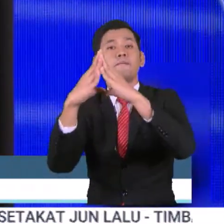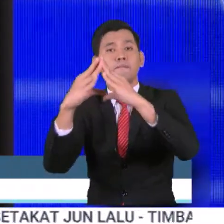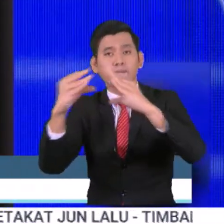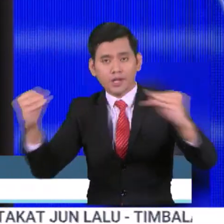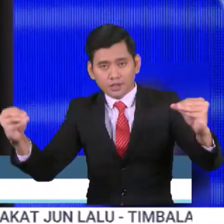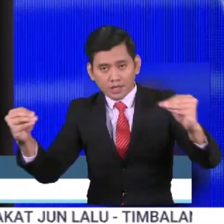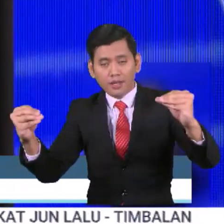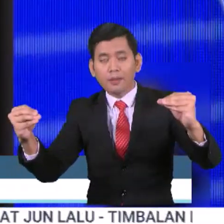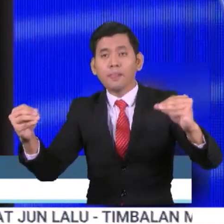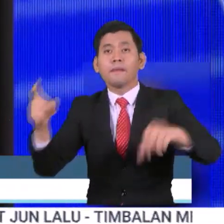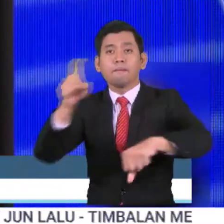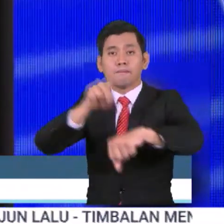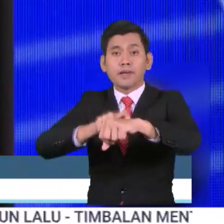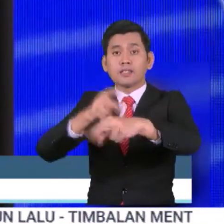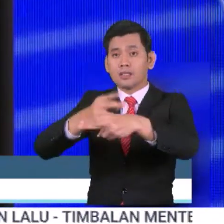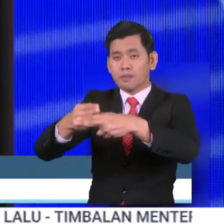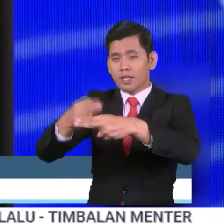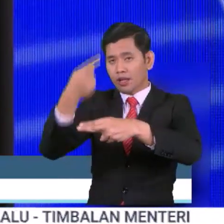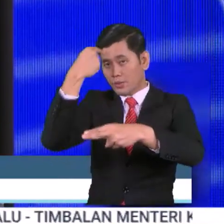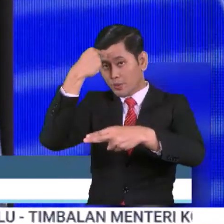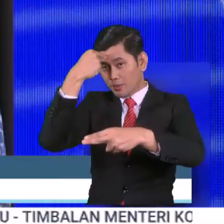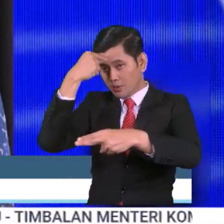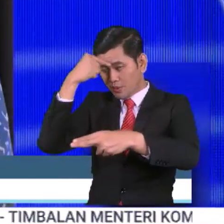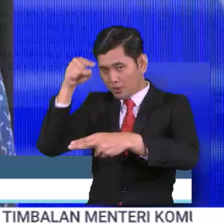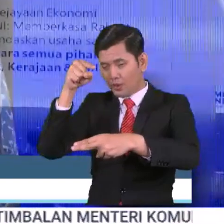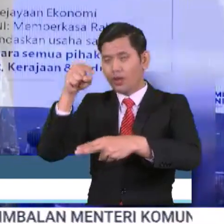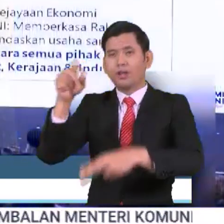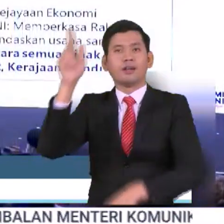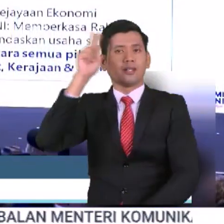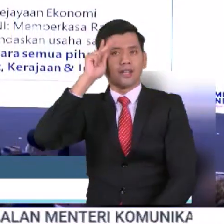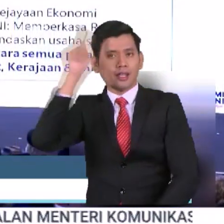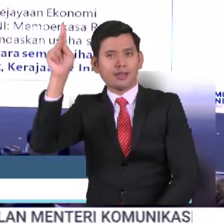jangka pendek untuk Kelantan dan Sabah.